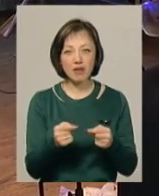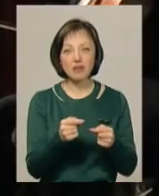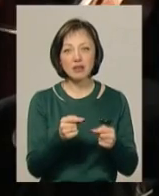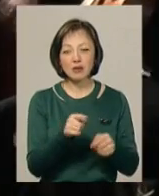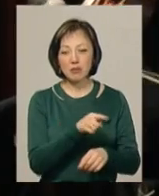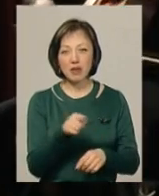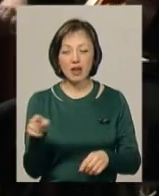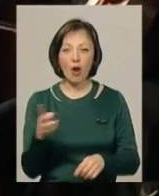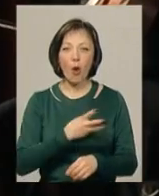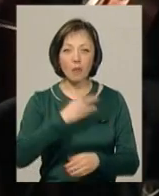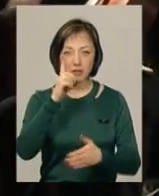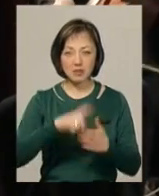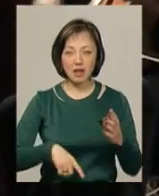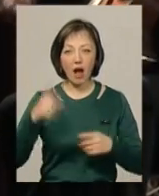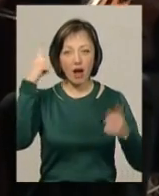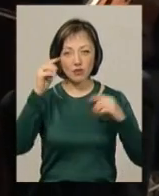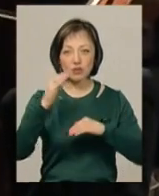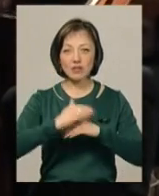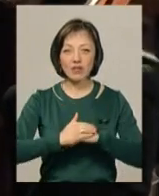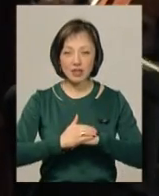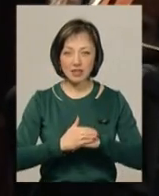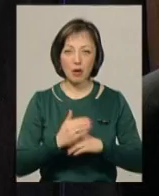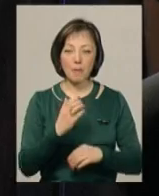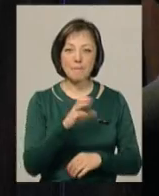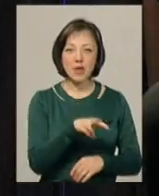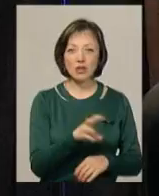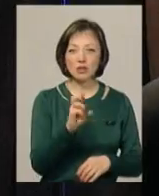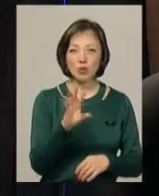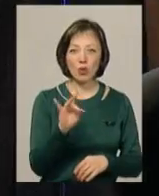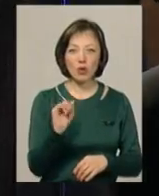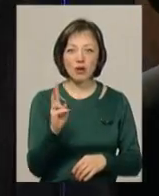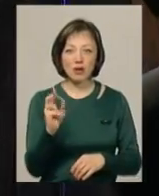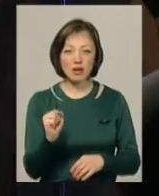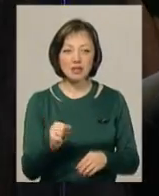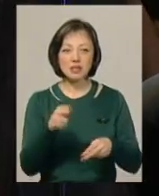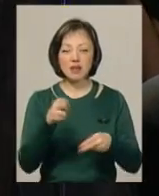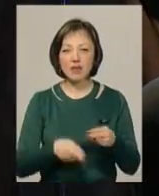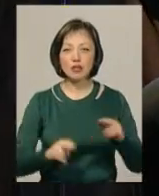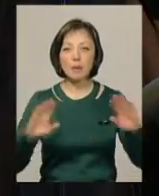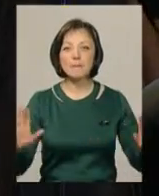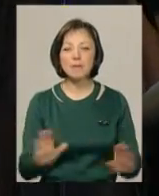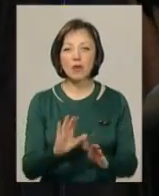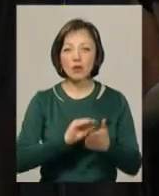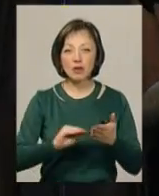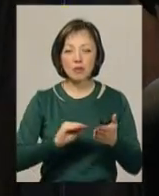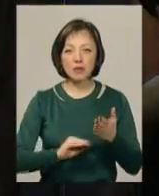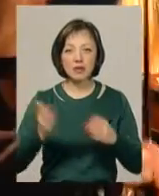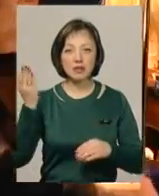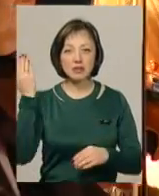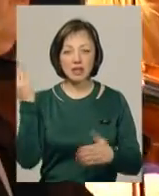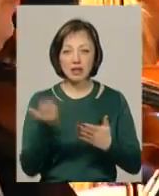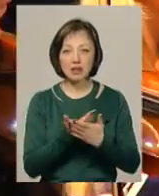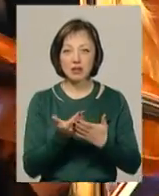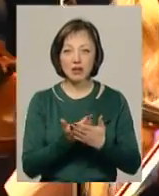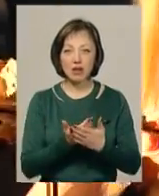оптимістична. Авторський вечір Мирослава Скорика у стилі джаз завершився таки нею – мелодією, написаною свого часу для